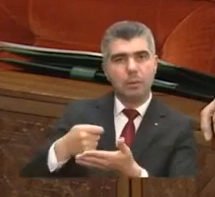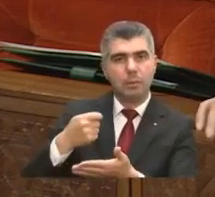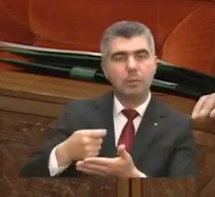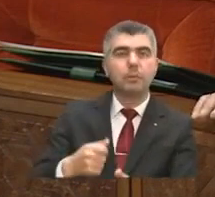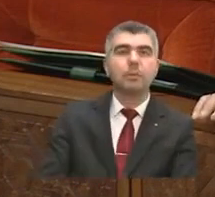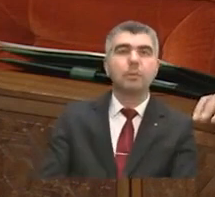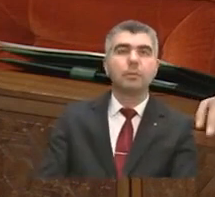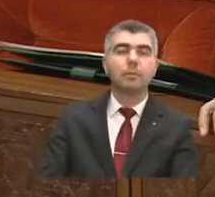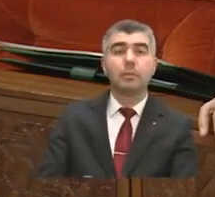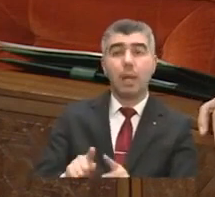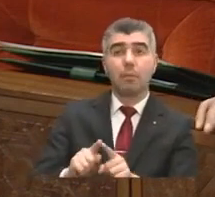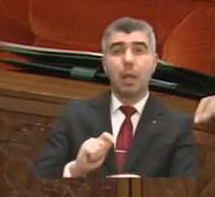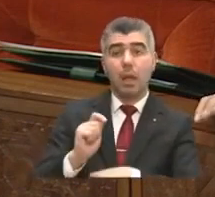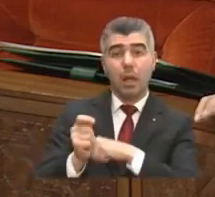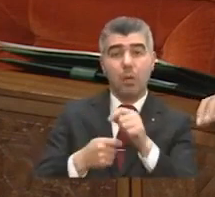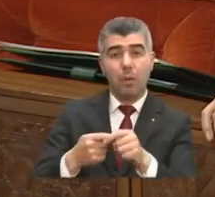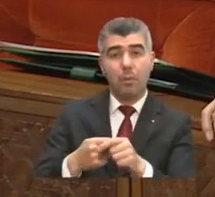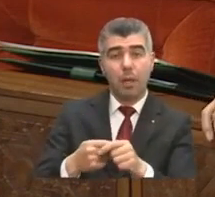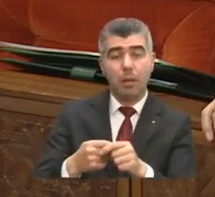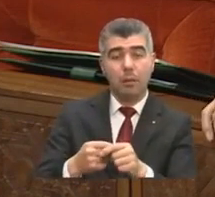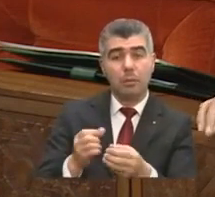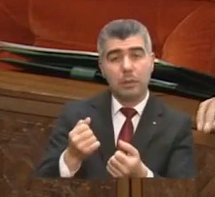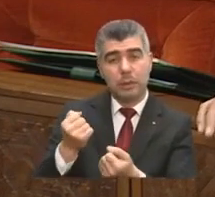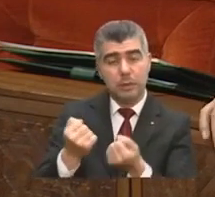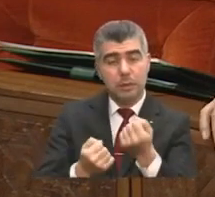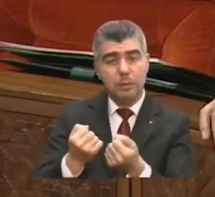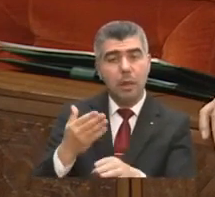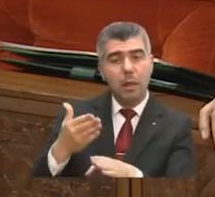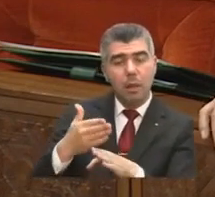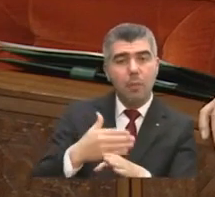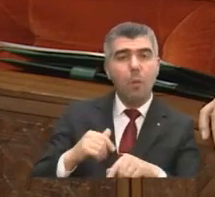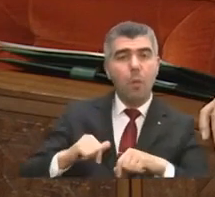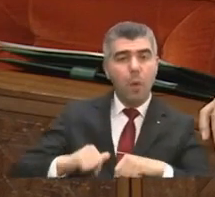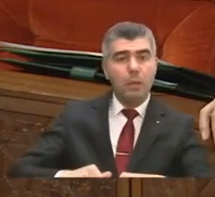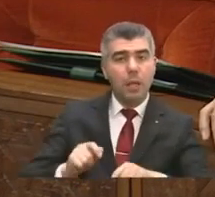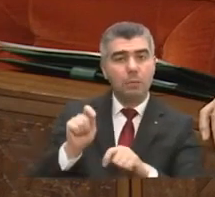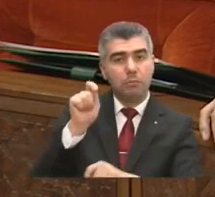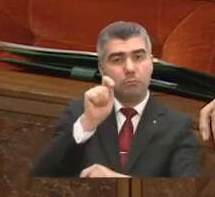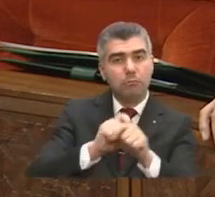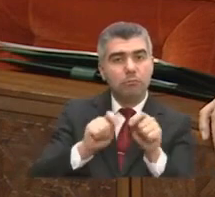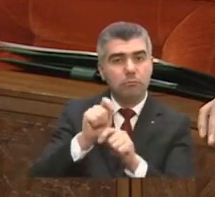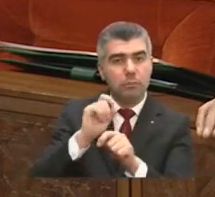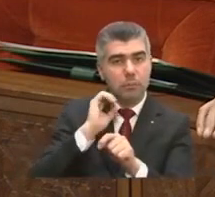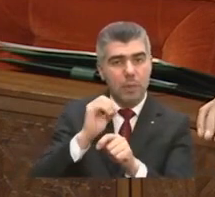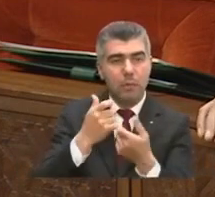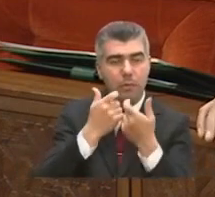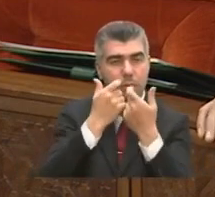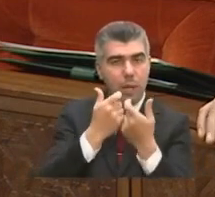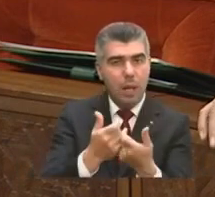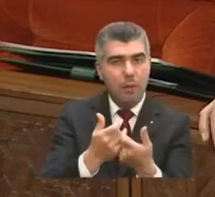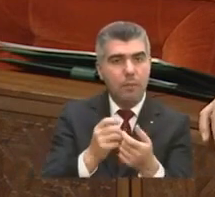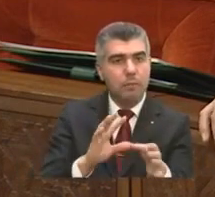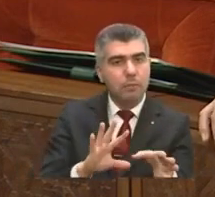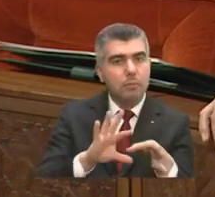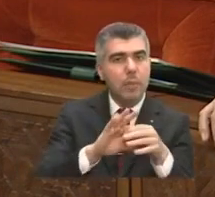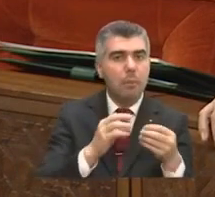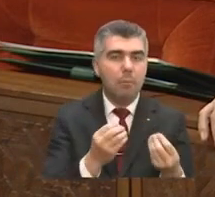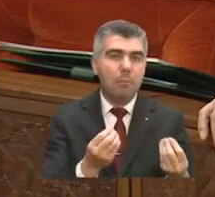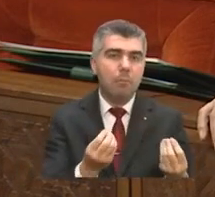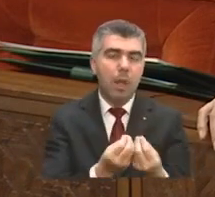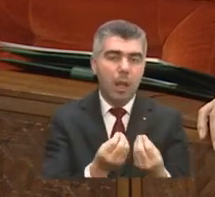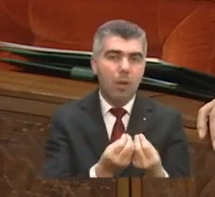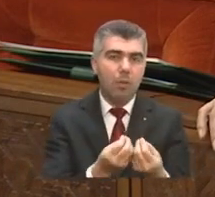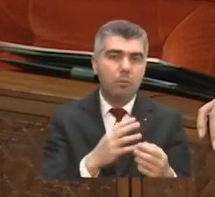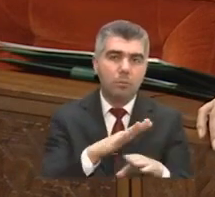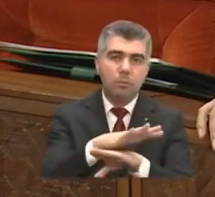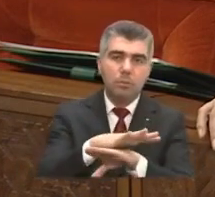ديال الخدمات ديال النقل بالعالم القروي، كان سبق الوزارة أن قامت بإنجاز مجموعة من الدراسات الميدانية بشراكة مع